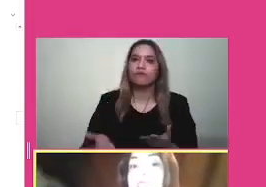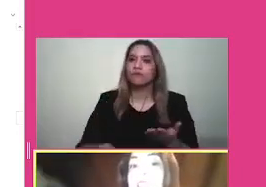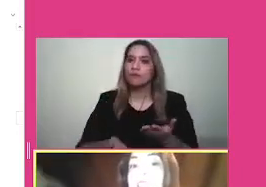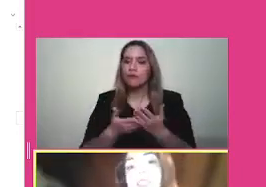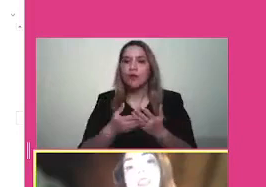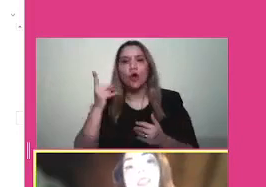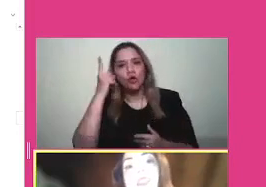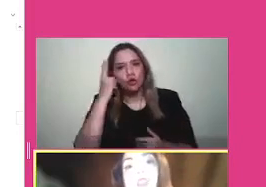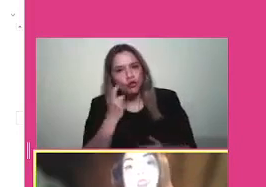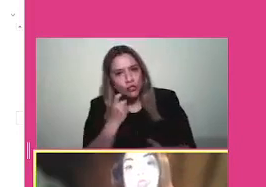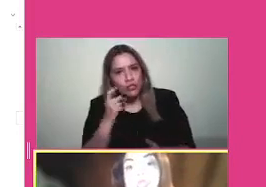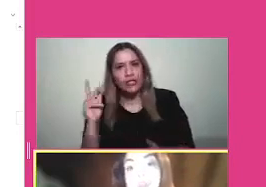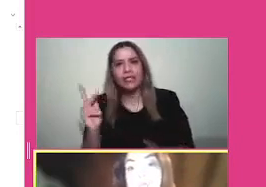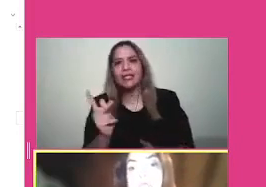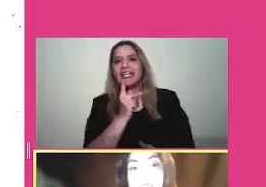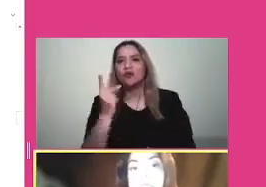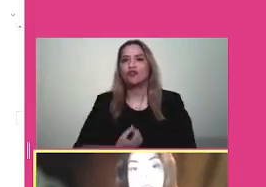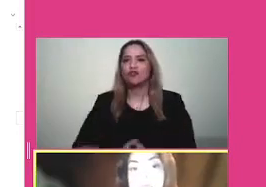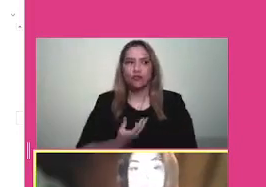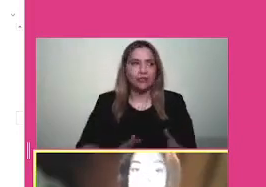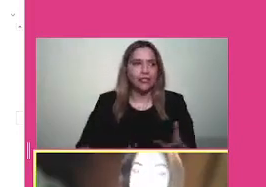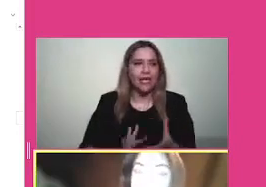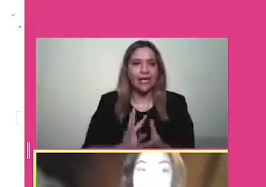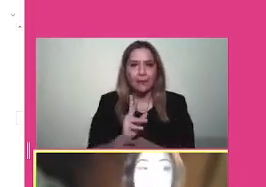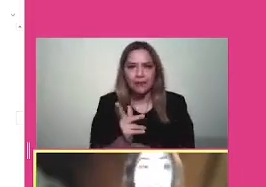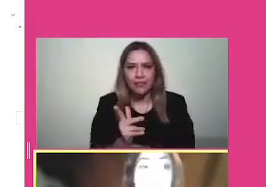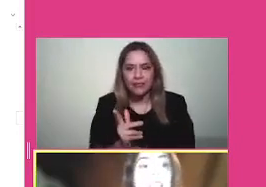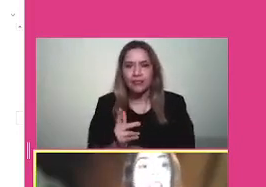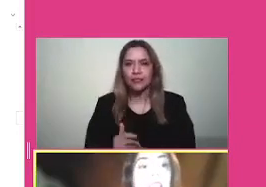γνωστική και στην κοινωνικο-συναισθηματική ανάπτυξη.